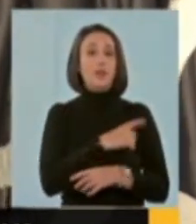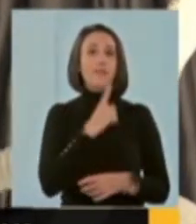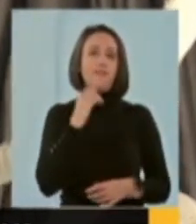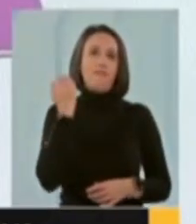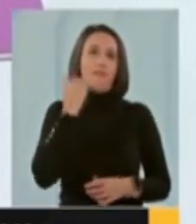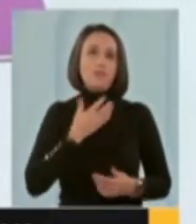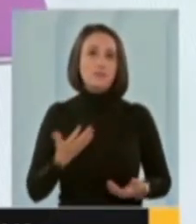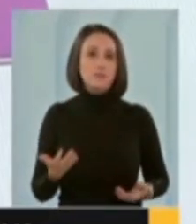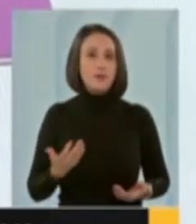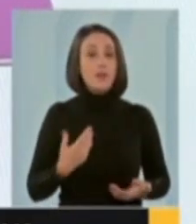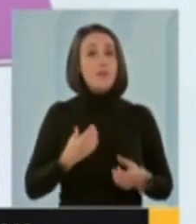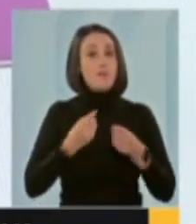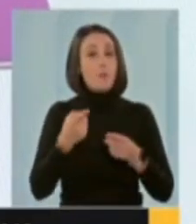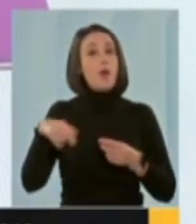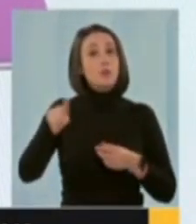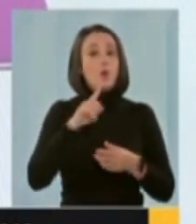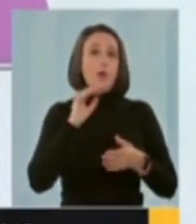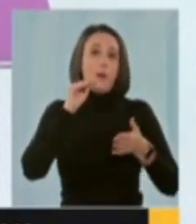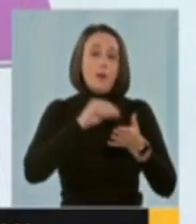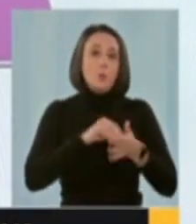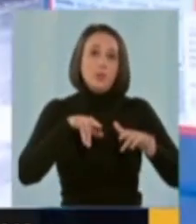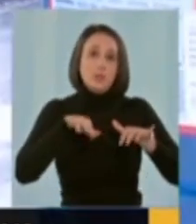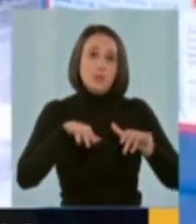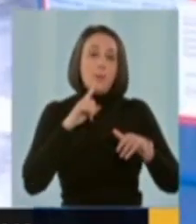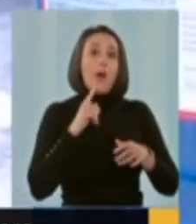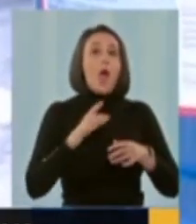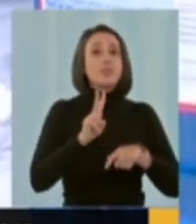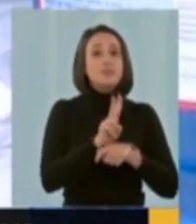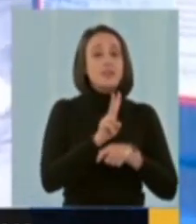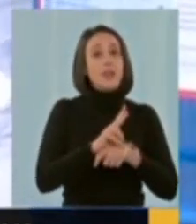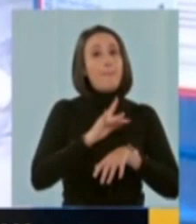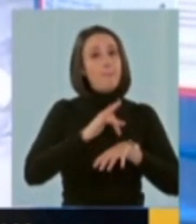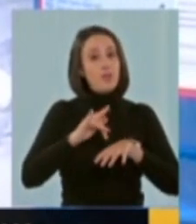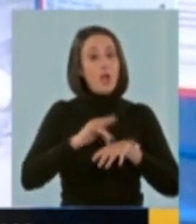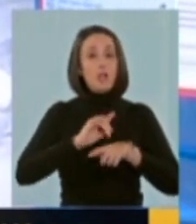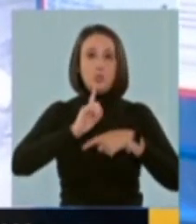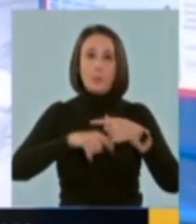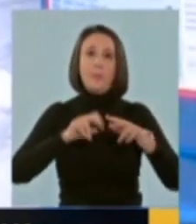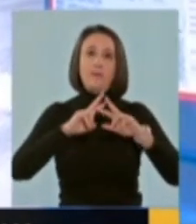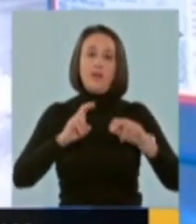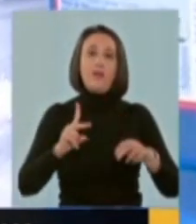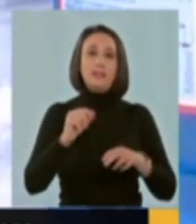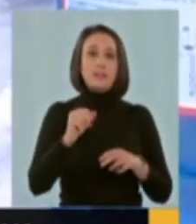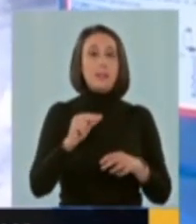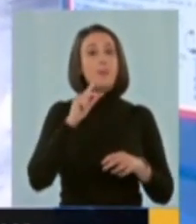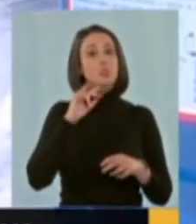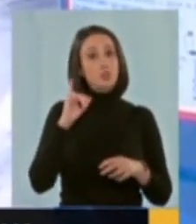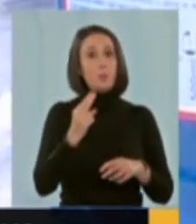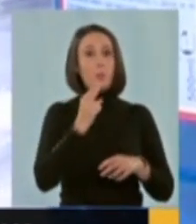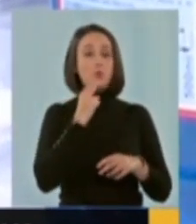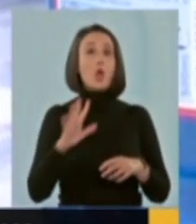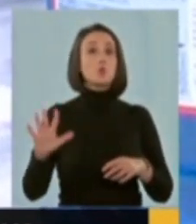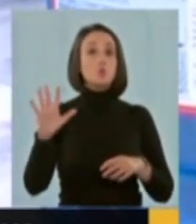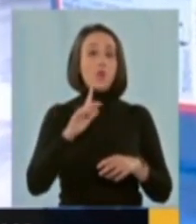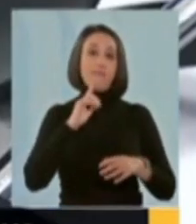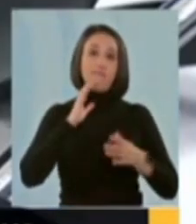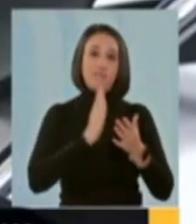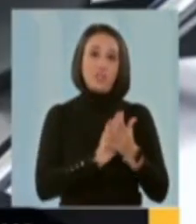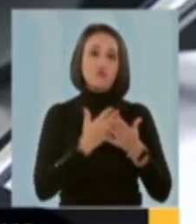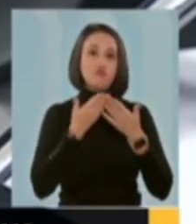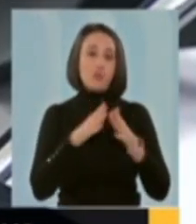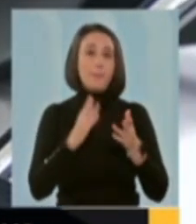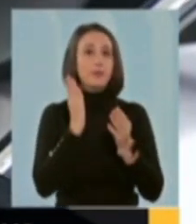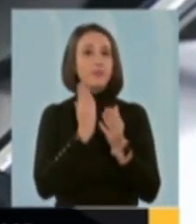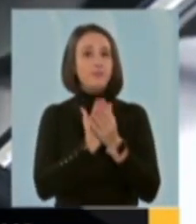mod fictiv, datele sale fiind introduse în sistem de către asistenta medicală. După ancheta de la DSP și poliția din Suceava a decis să